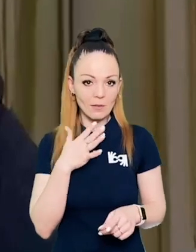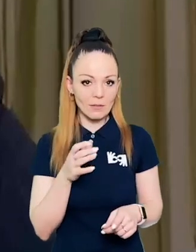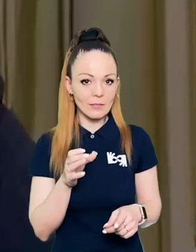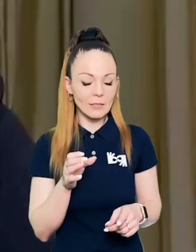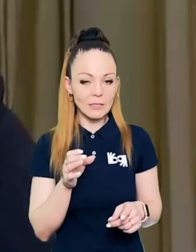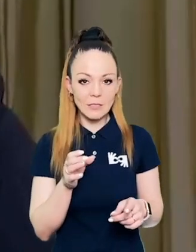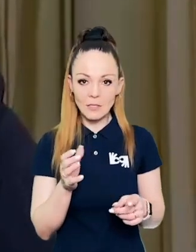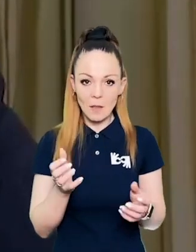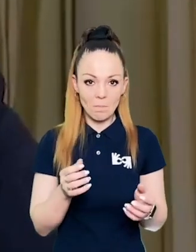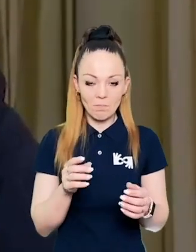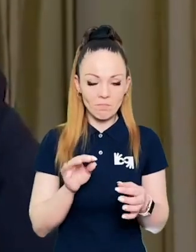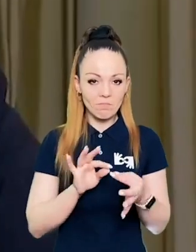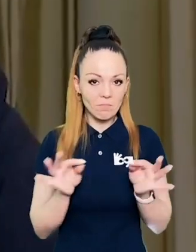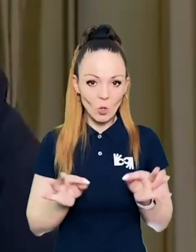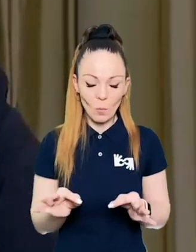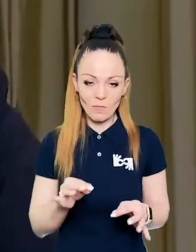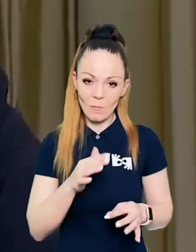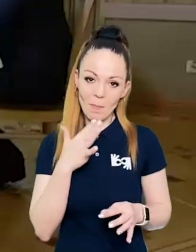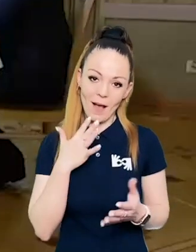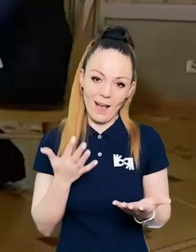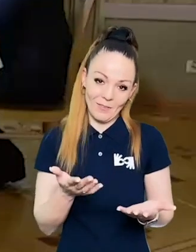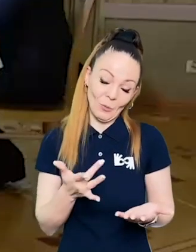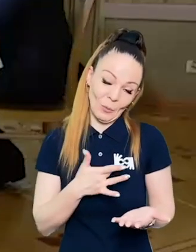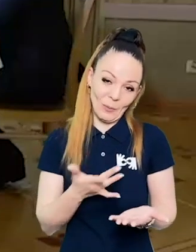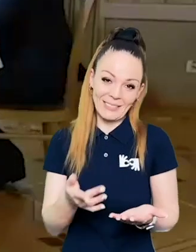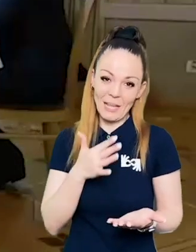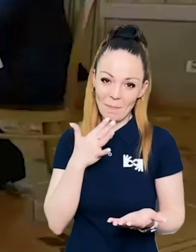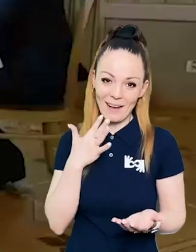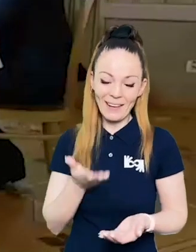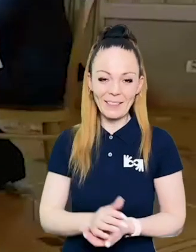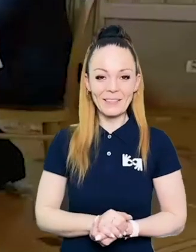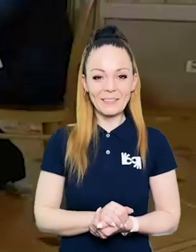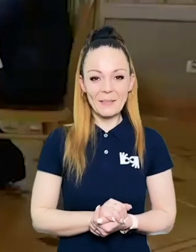Мені здається, з прийомами там якраз все добре. Тоді забагато.